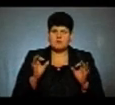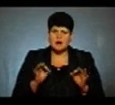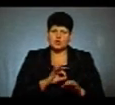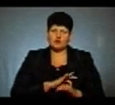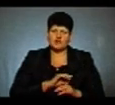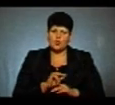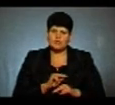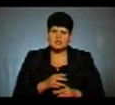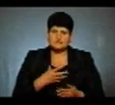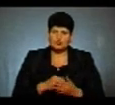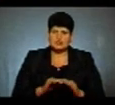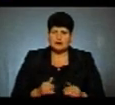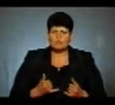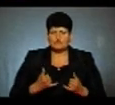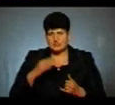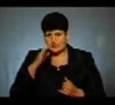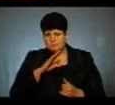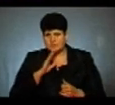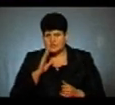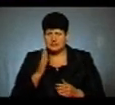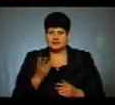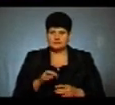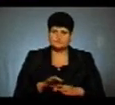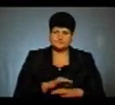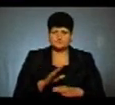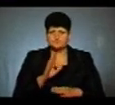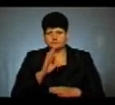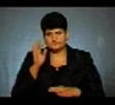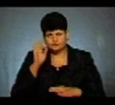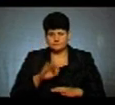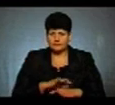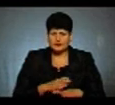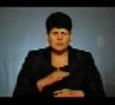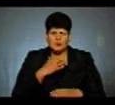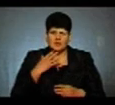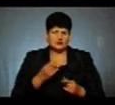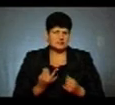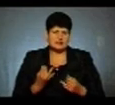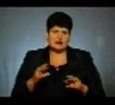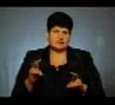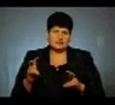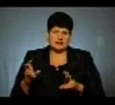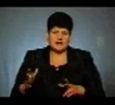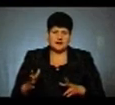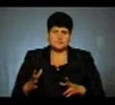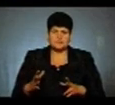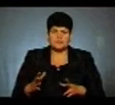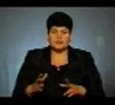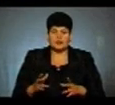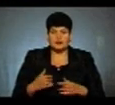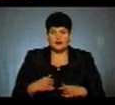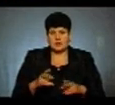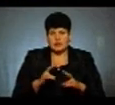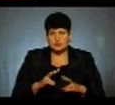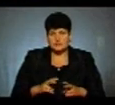дітей, поважати батьків, чоловіка, дружини і так далі. І дуже багато таких цікавих тем, які навіть здавалося, ну ніби так воно